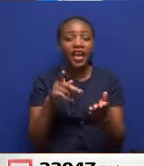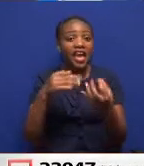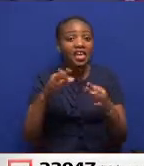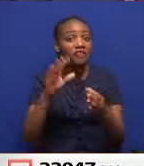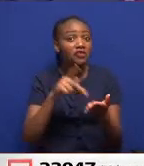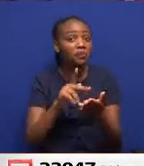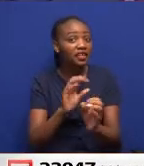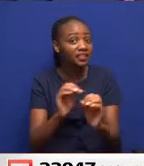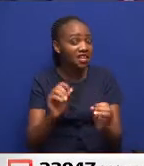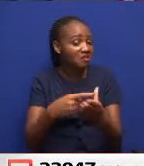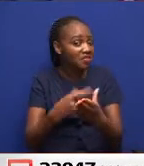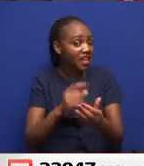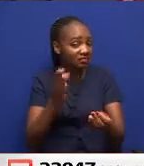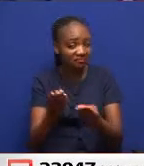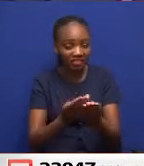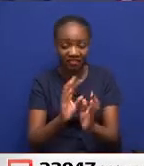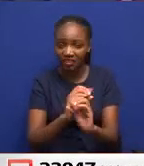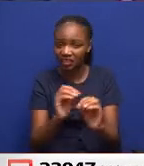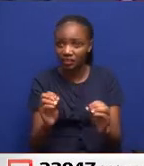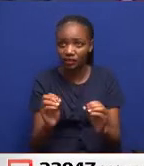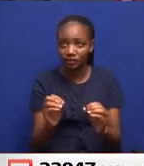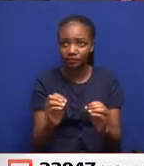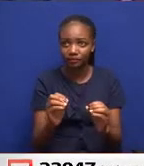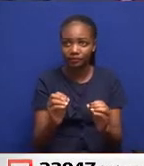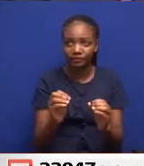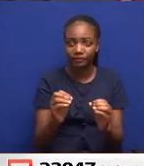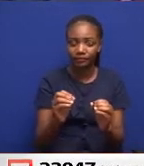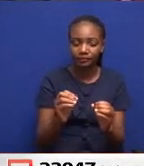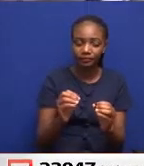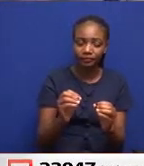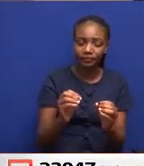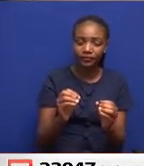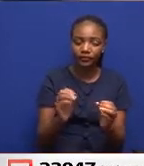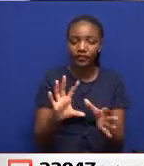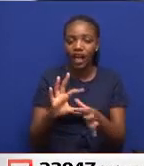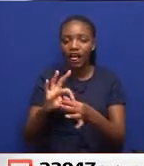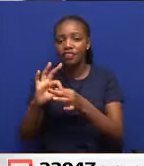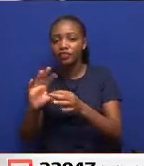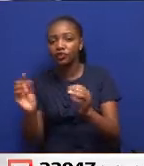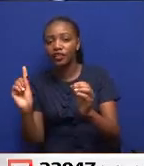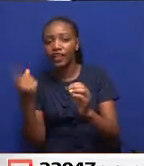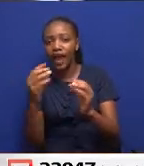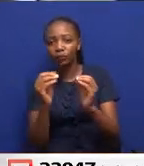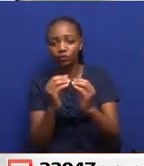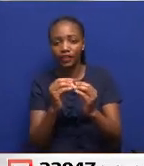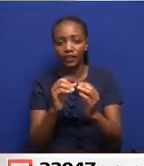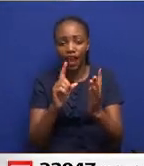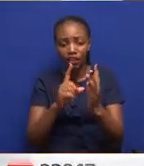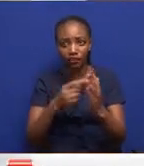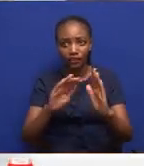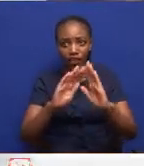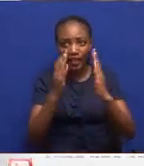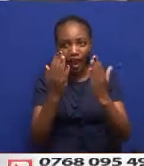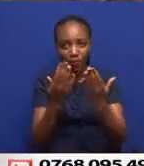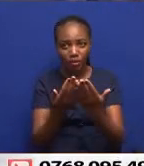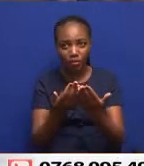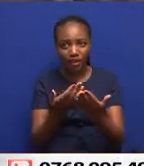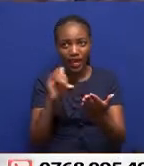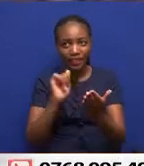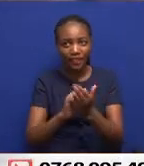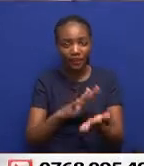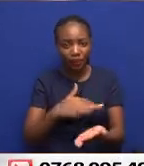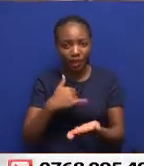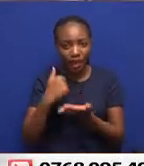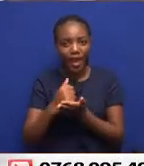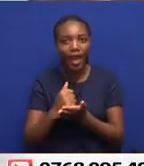get. Muungano wa madhehebu mbalimbali pamoja na tume hii wameungana pamoja ili kuzindua kitabu kitakachowezesha